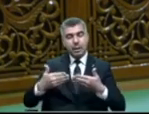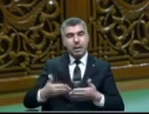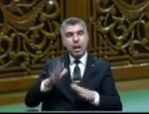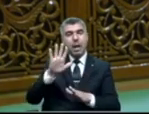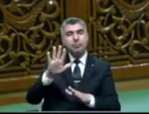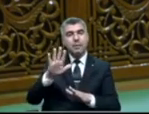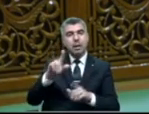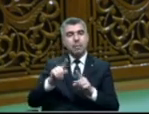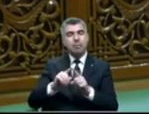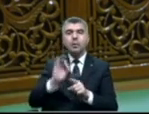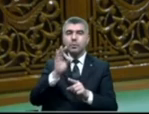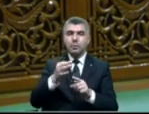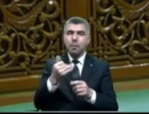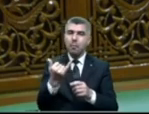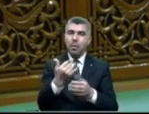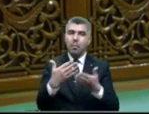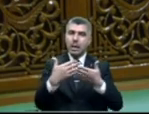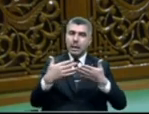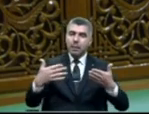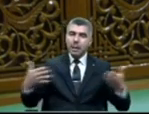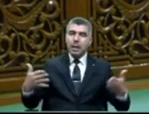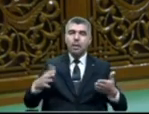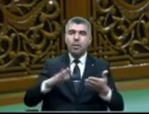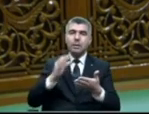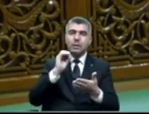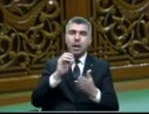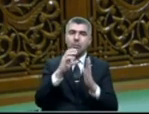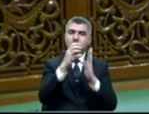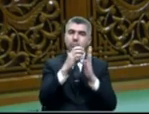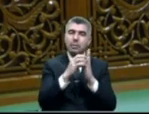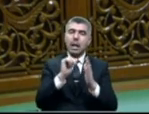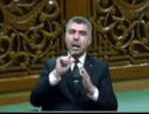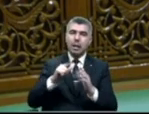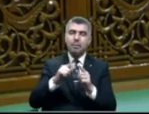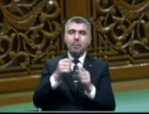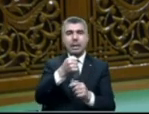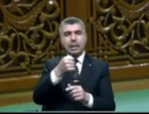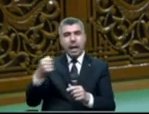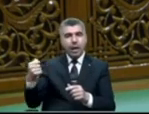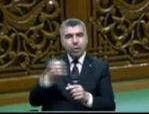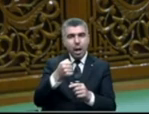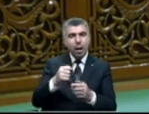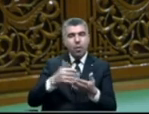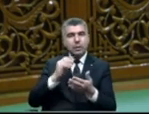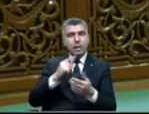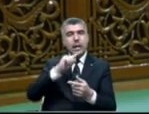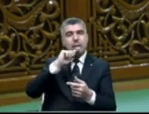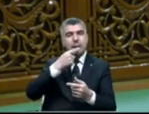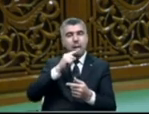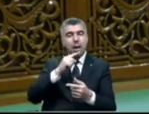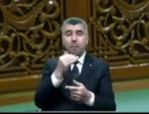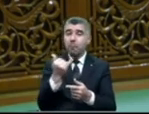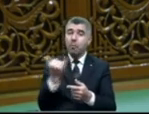الاسواق يكونوا في واحد المستوى اللي مطلوب، يكون الفريغوات، يكون جميع المنتج الفلاحي، يكون حتى التمور راه